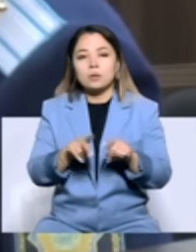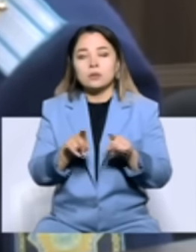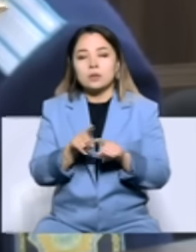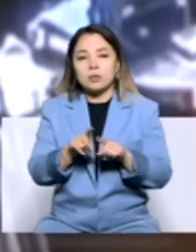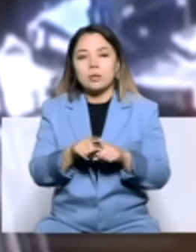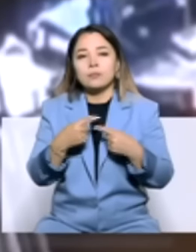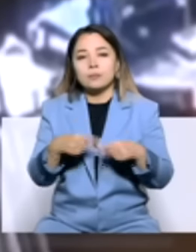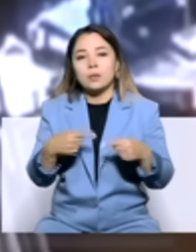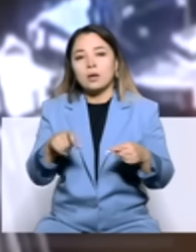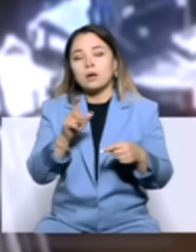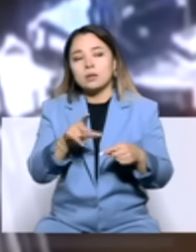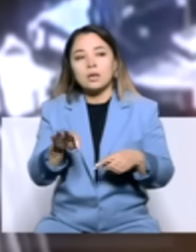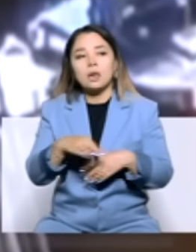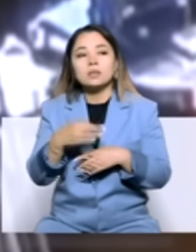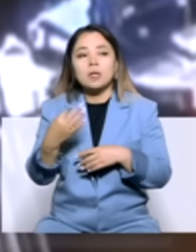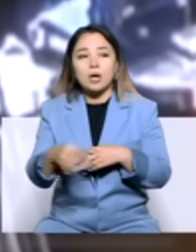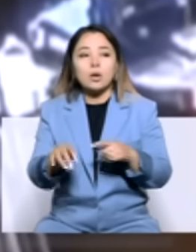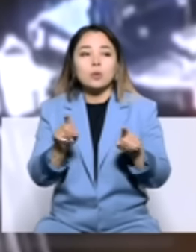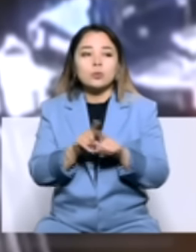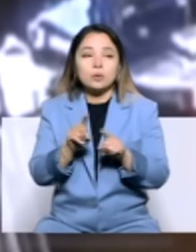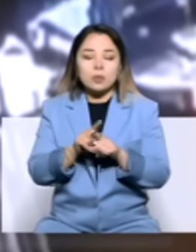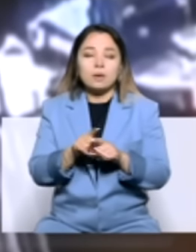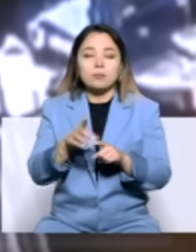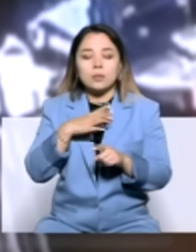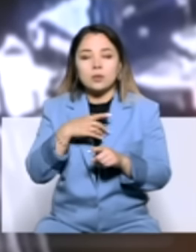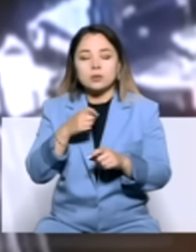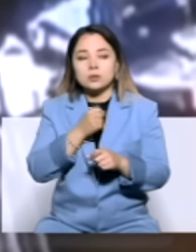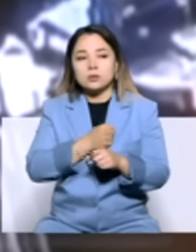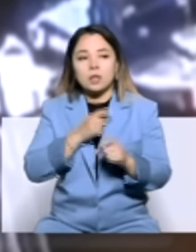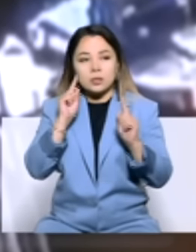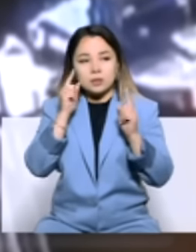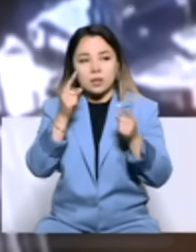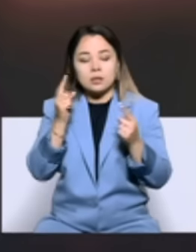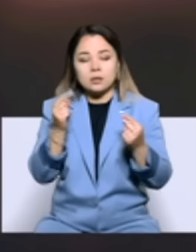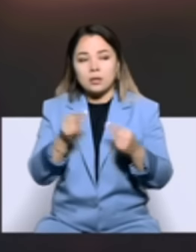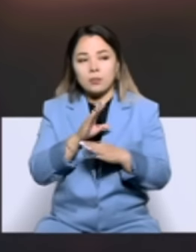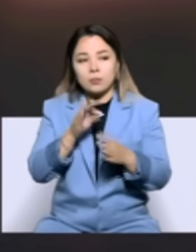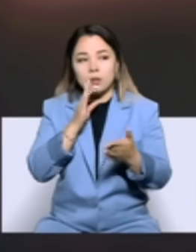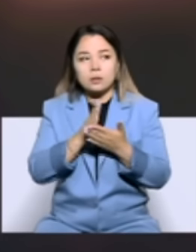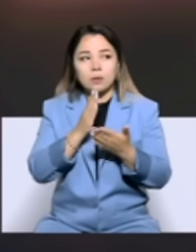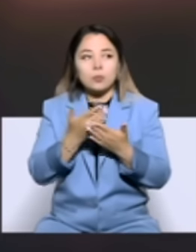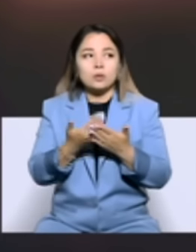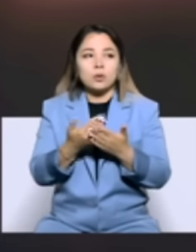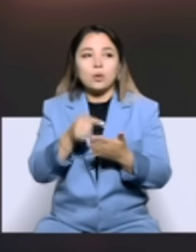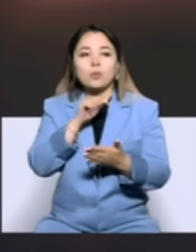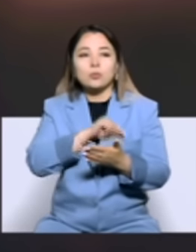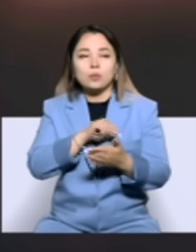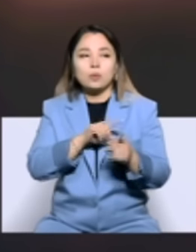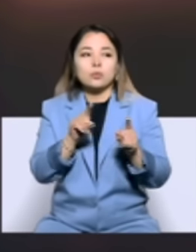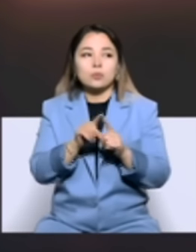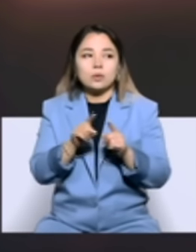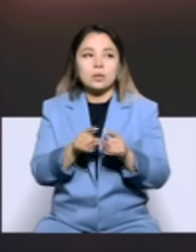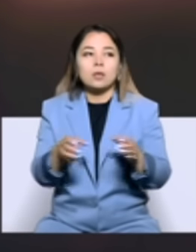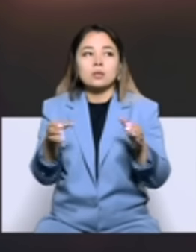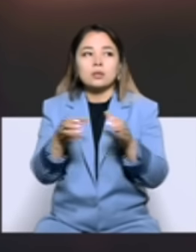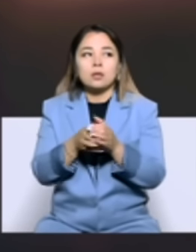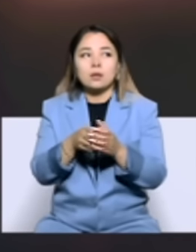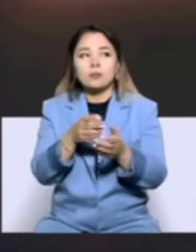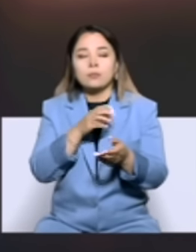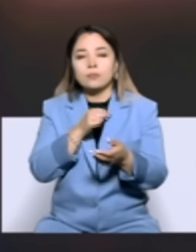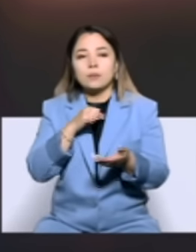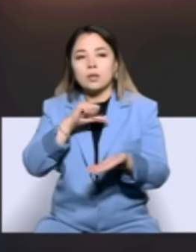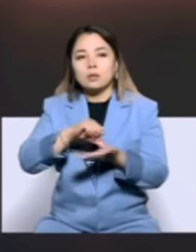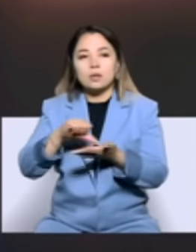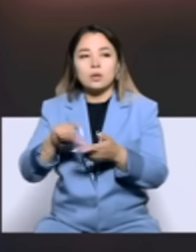Мәселе кей адамның қатыгездігінде есіргенінде ғана емес. Мәселе рухани фундаменталды